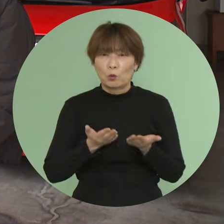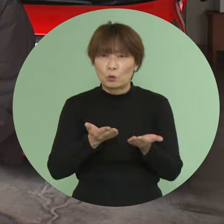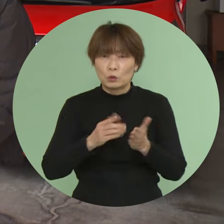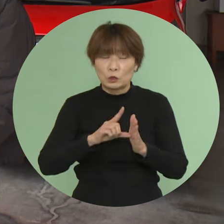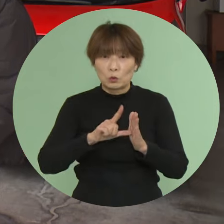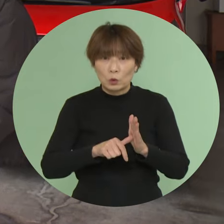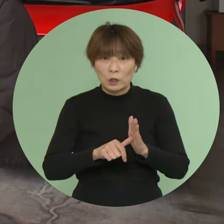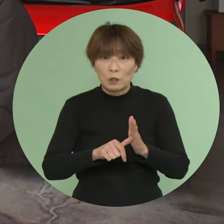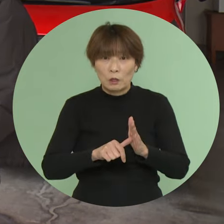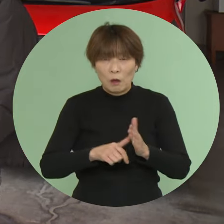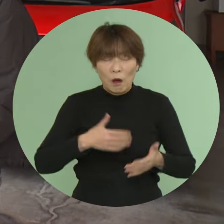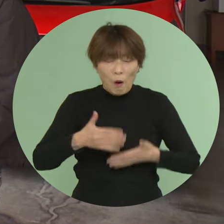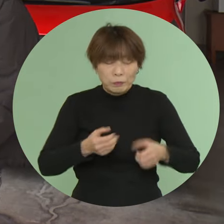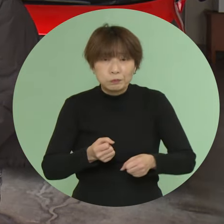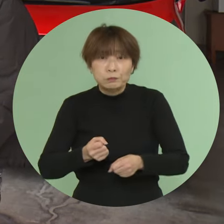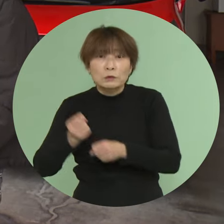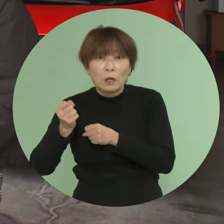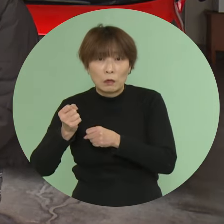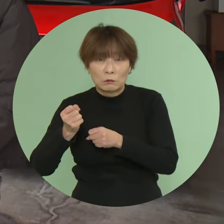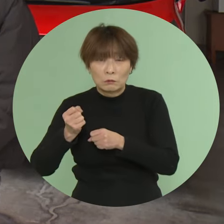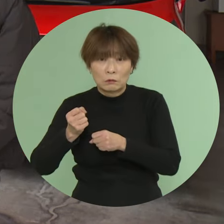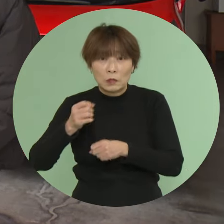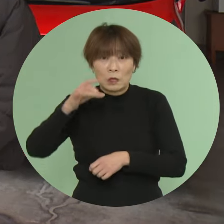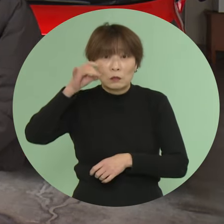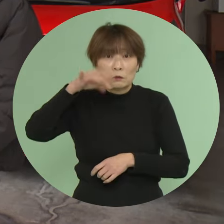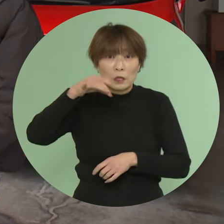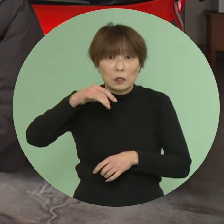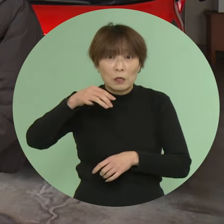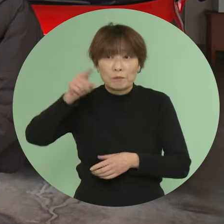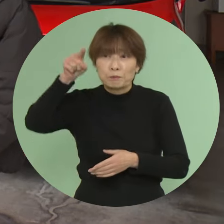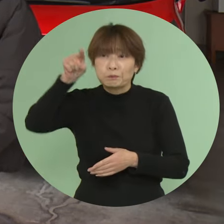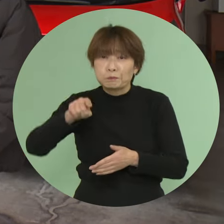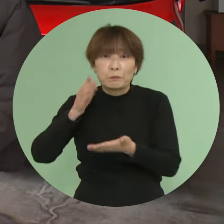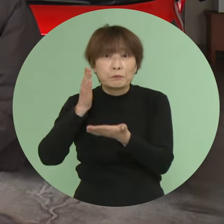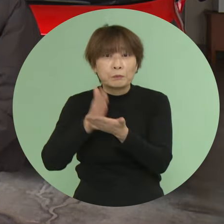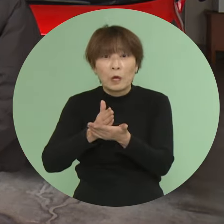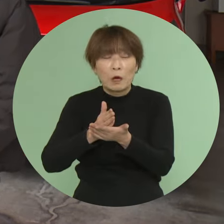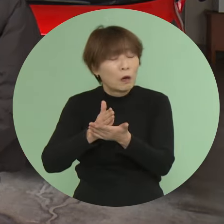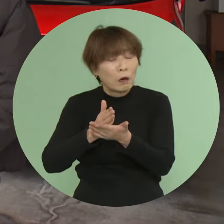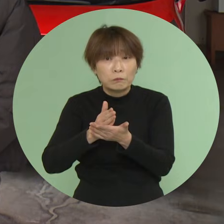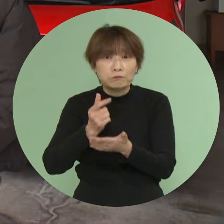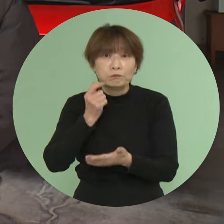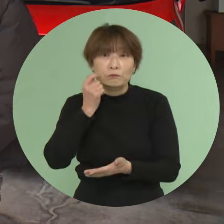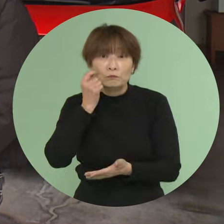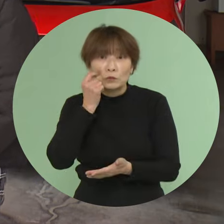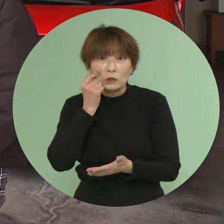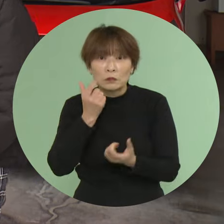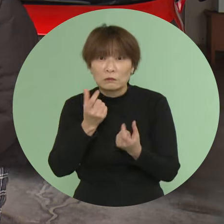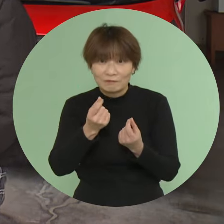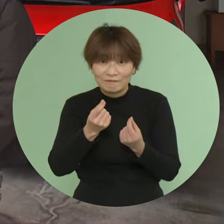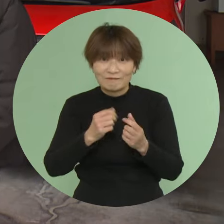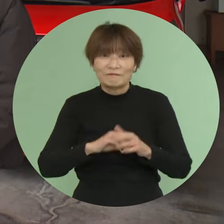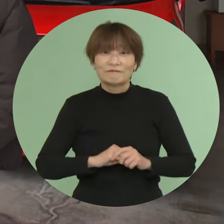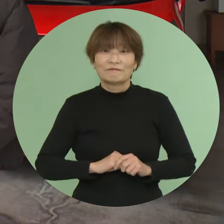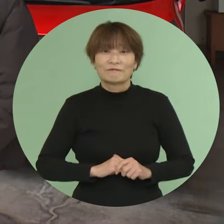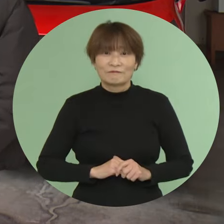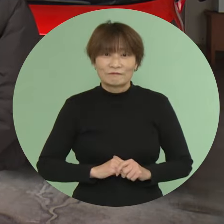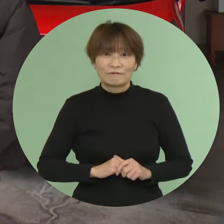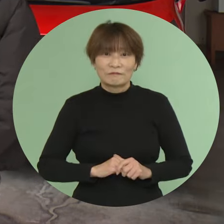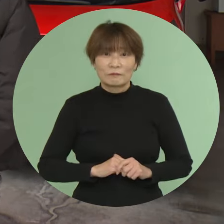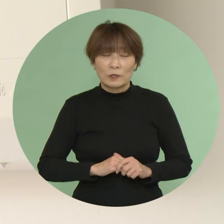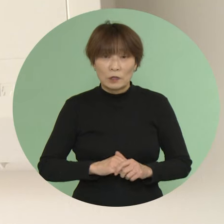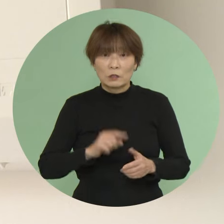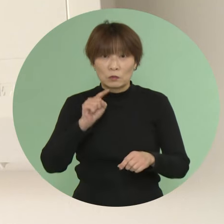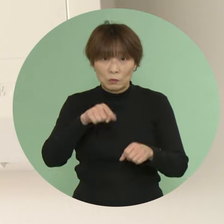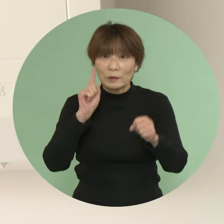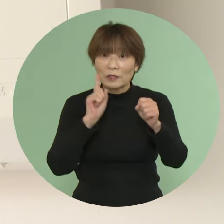難することに注意が向けられて、電気のブレーカーを落とすところまで気が回らない状況も考えられますよね。 はい、そうした対